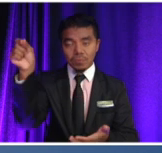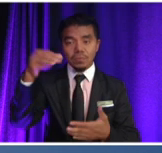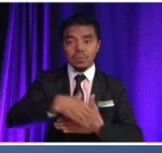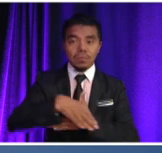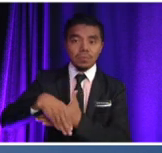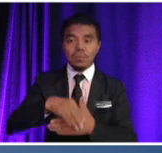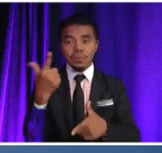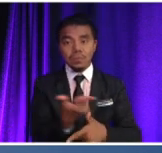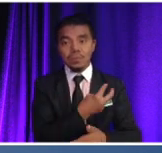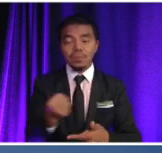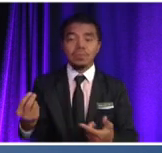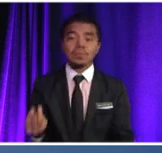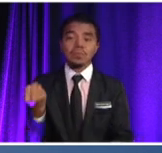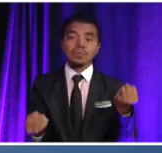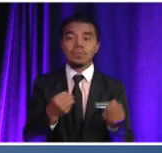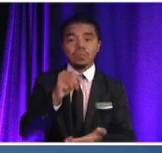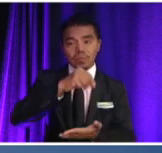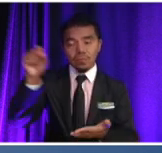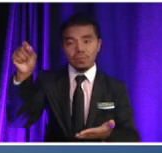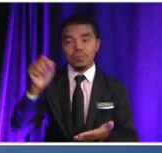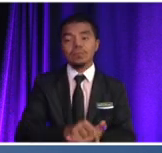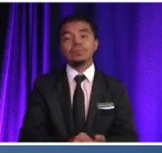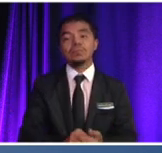memberi bantuan kesehatan salah